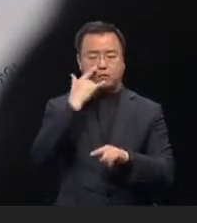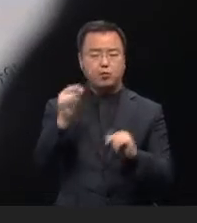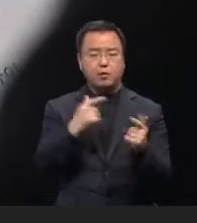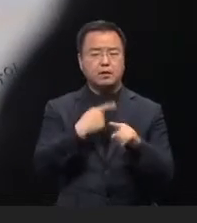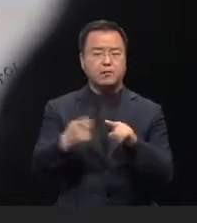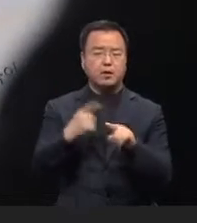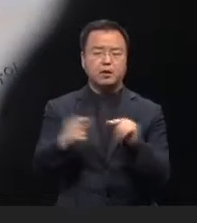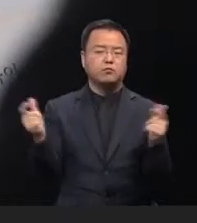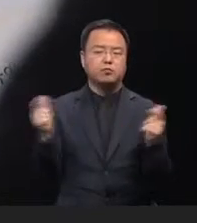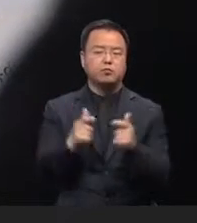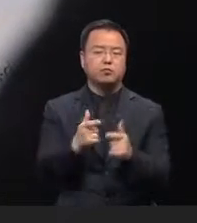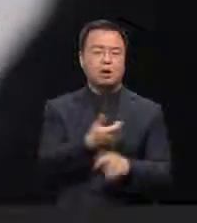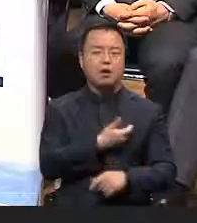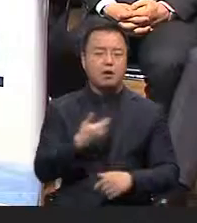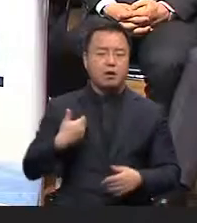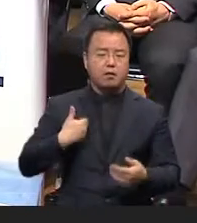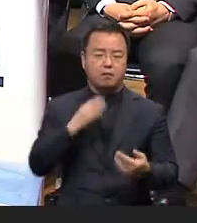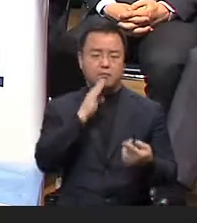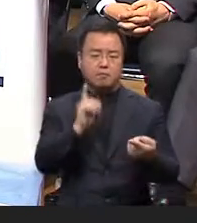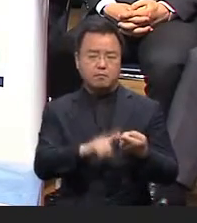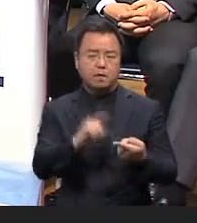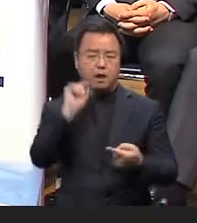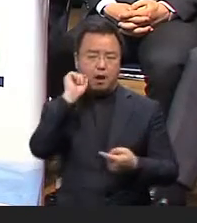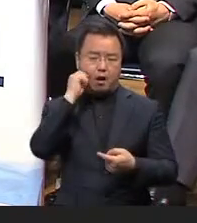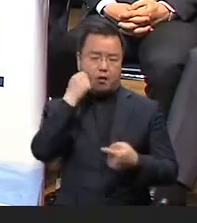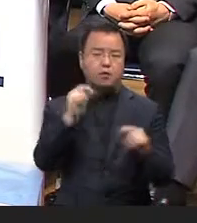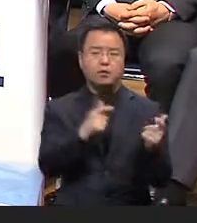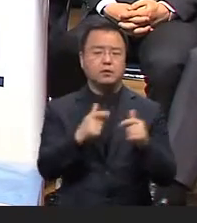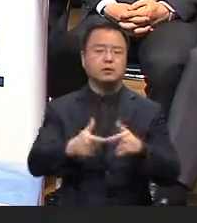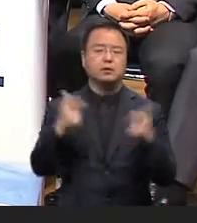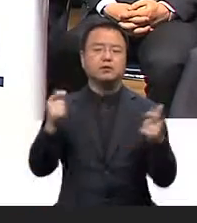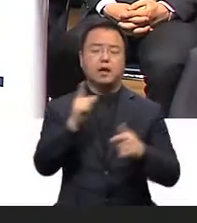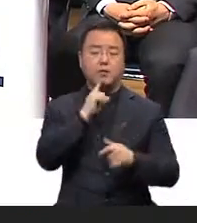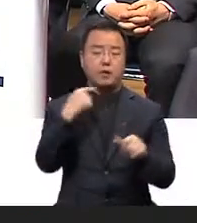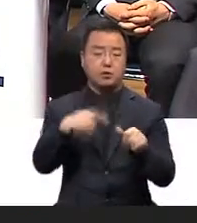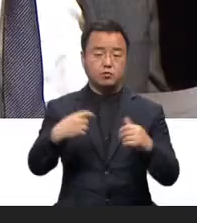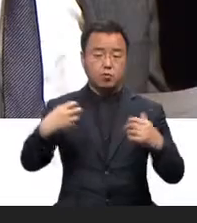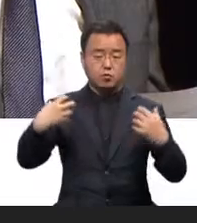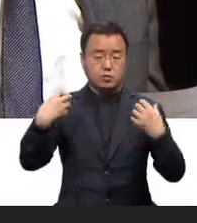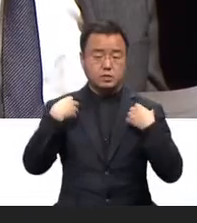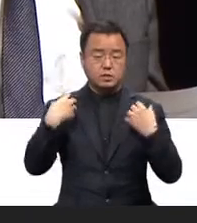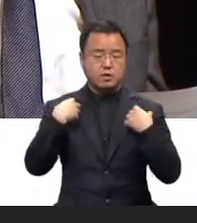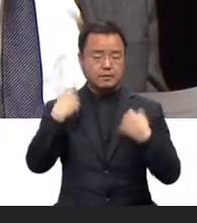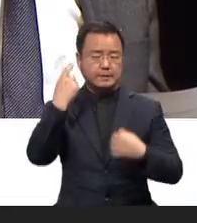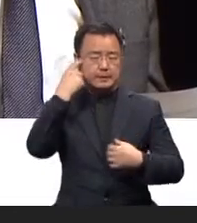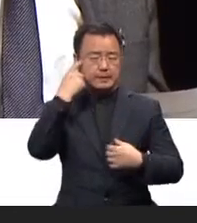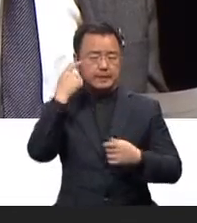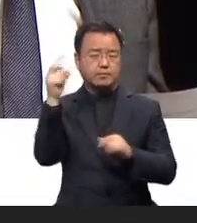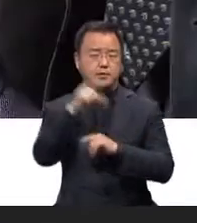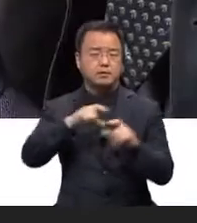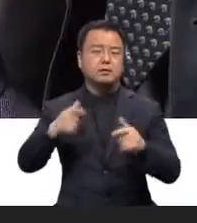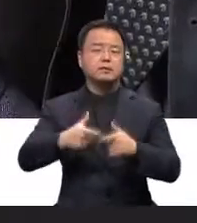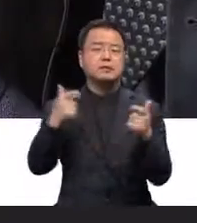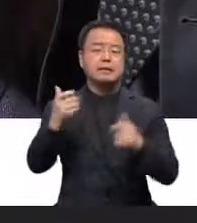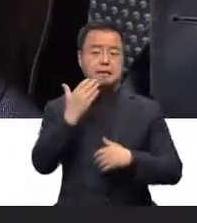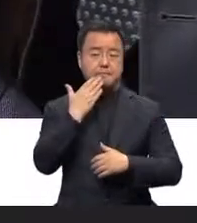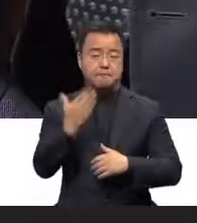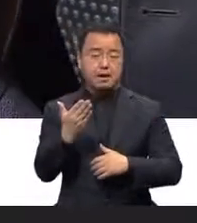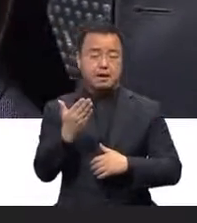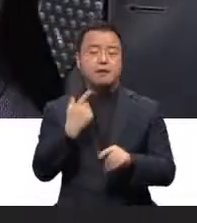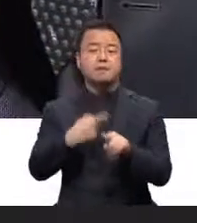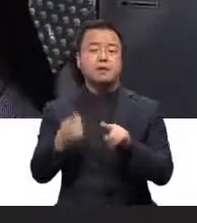어려운 지표는 늘었다는 겁니다 특히 교육청 주관 이 크게 개입될 수 있는 정성 평가 가늘었다 며 이런